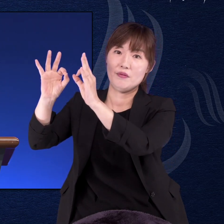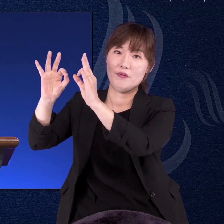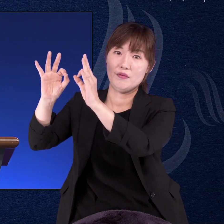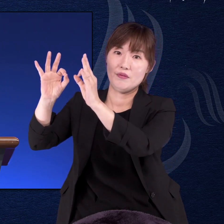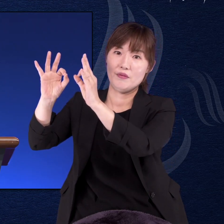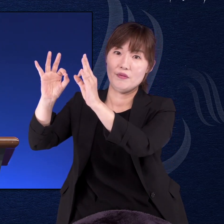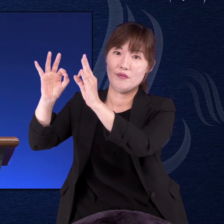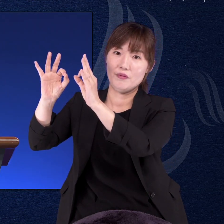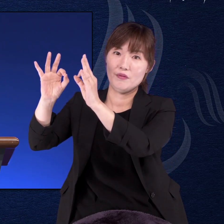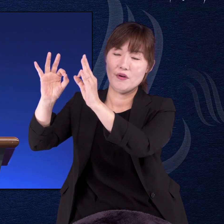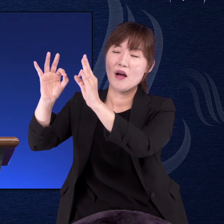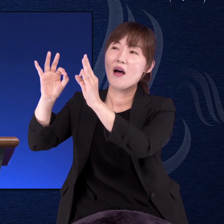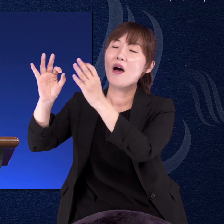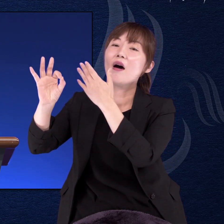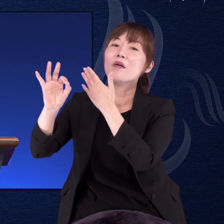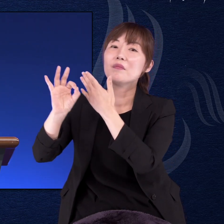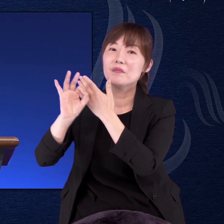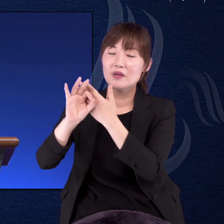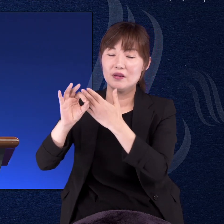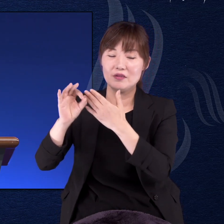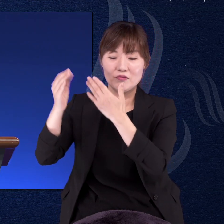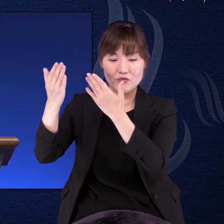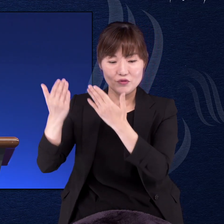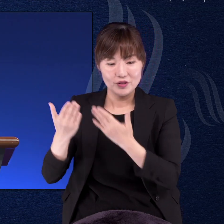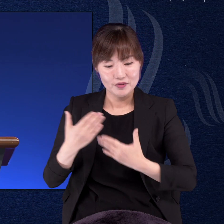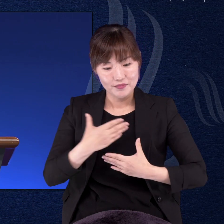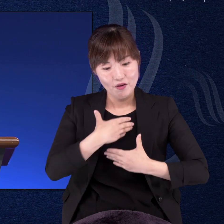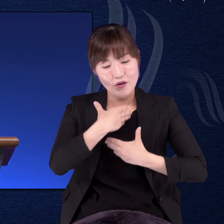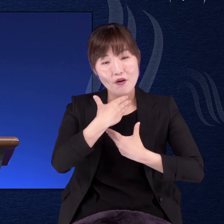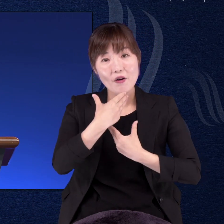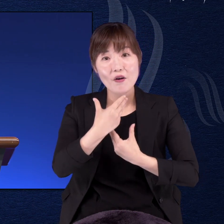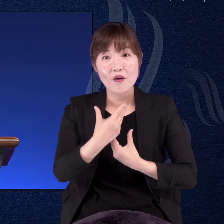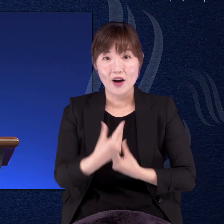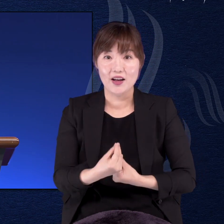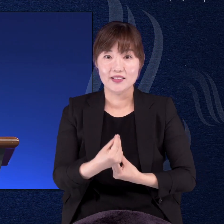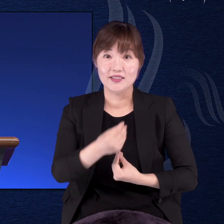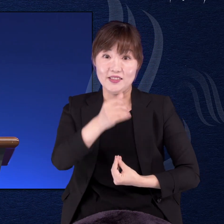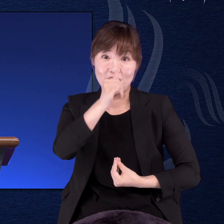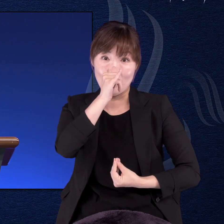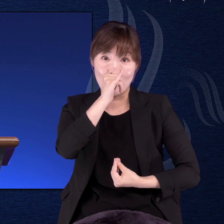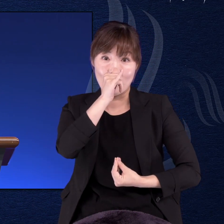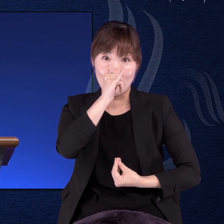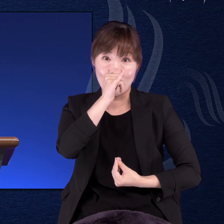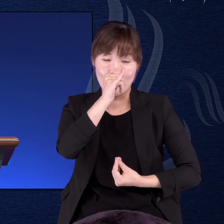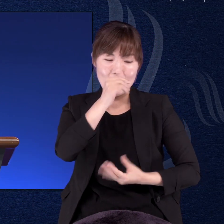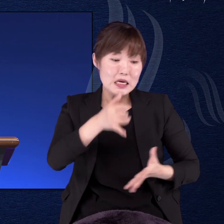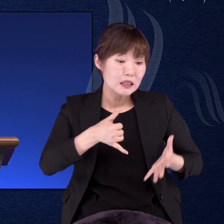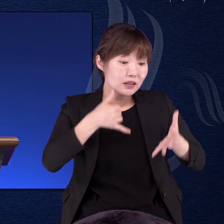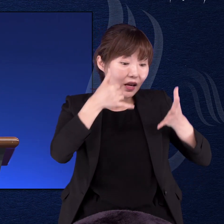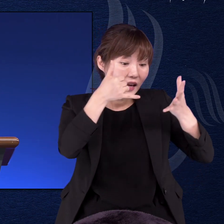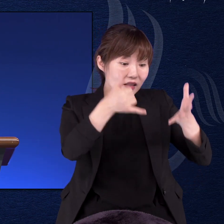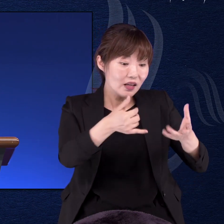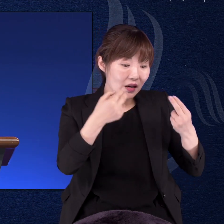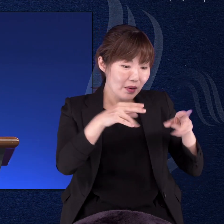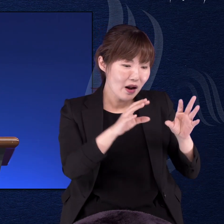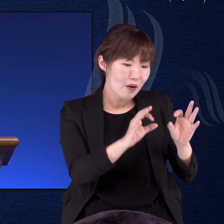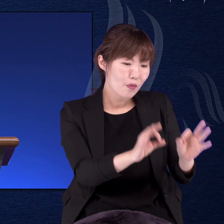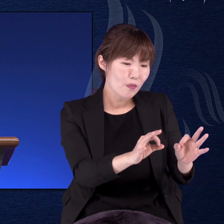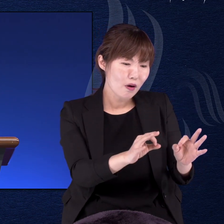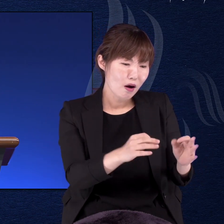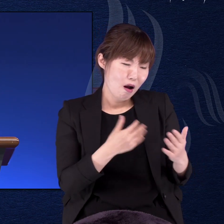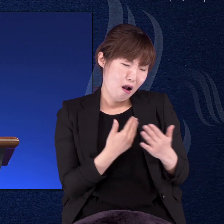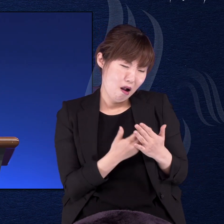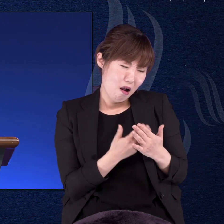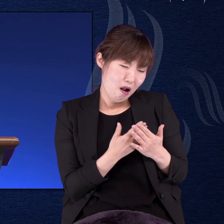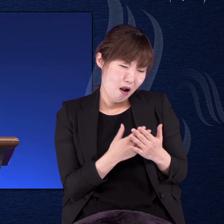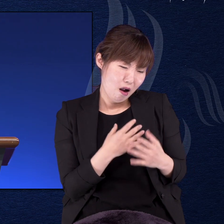주시는 평강의 옷을 입게 되죠. 그때 평안이 오는 거예요. 세상을 바라보면 우리는 불안할 수밖에 없어요. 두렵고 떨릴 수밖에